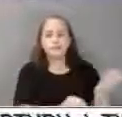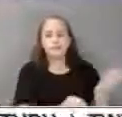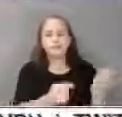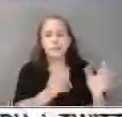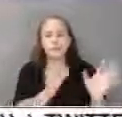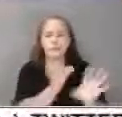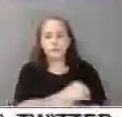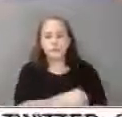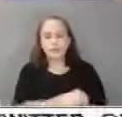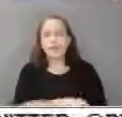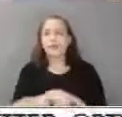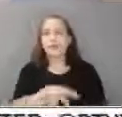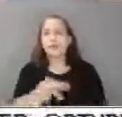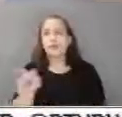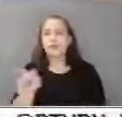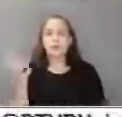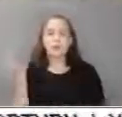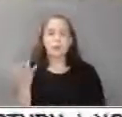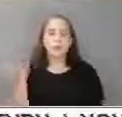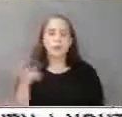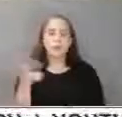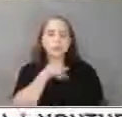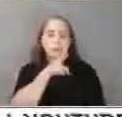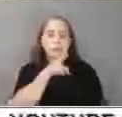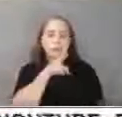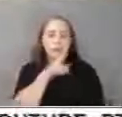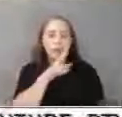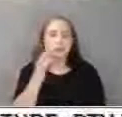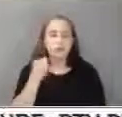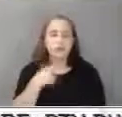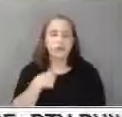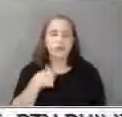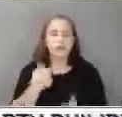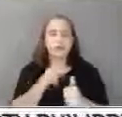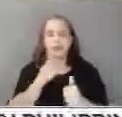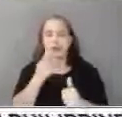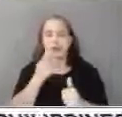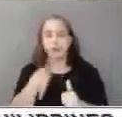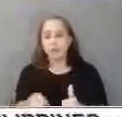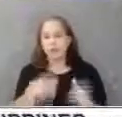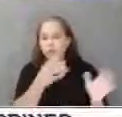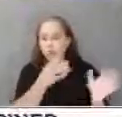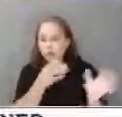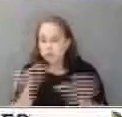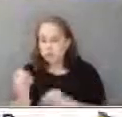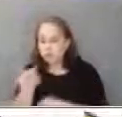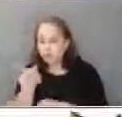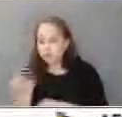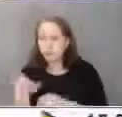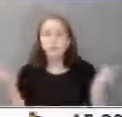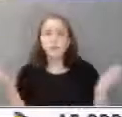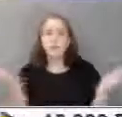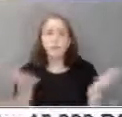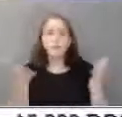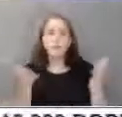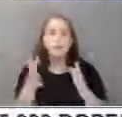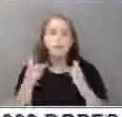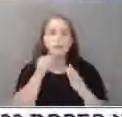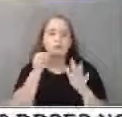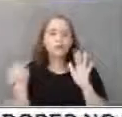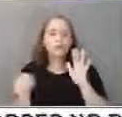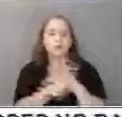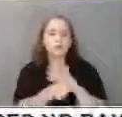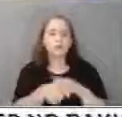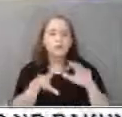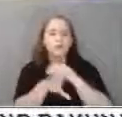Arestado ang dalawang suspect na sangkot sa mga insidente ng robbery hold-up at snatching sa ilang lugar sa Metro Manila. Nahuli ang magkaangkas na mga